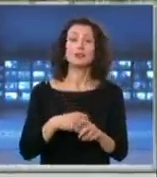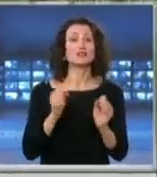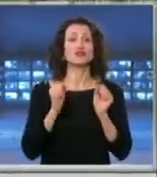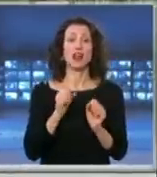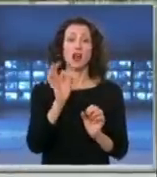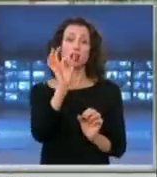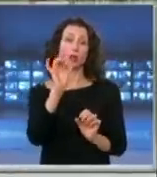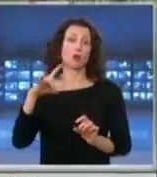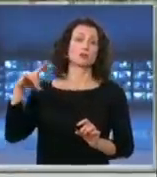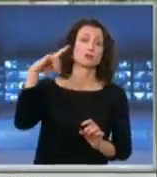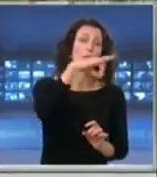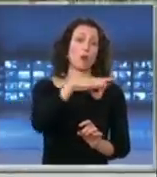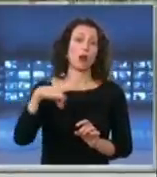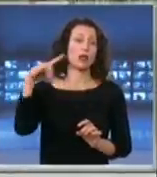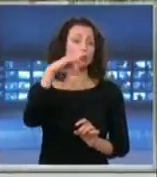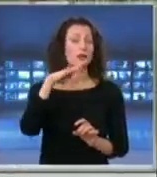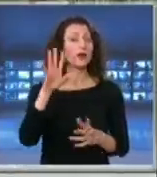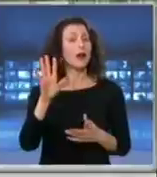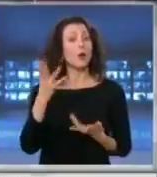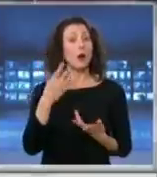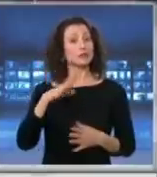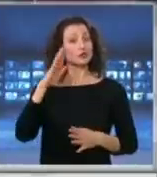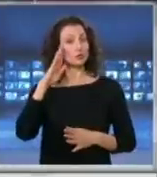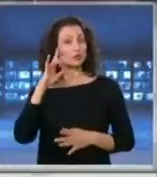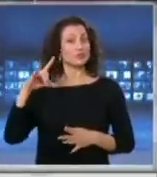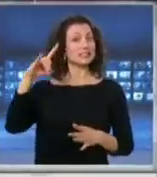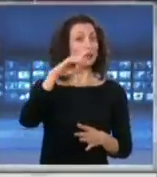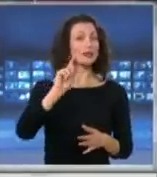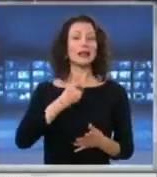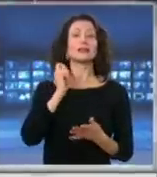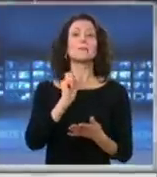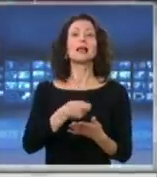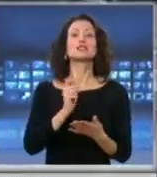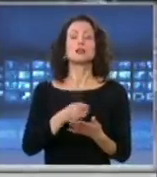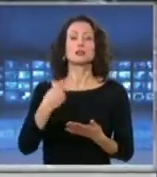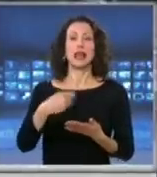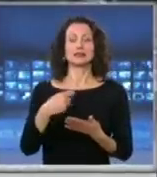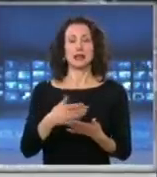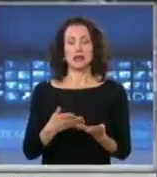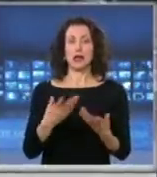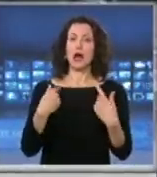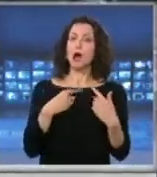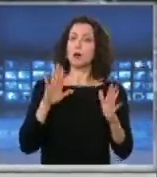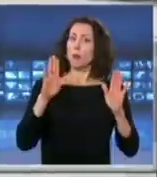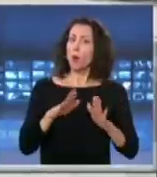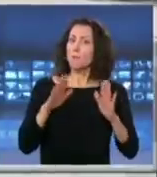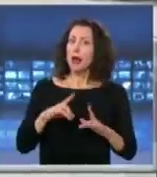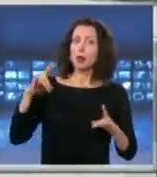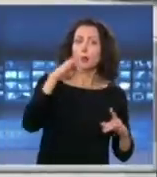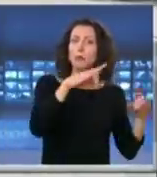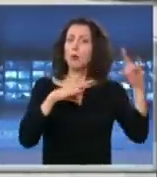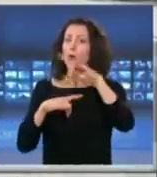даден самолет се обслужва, той плаща аеронавигационна такса. Логично е, когато има по-малко полети, приходите да са намалели, и